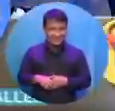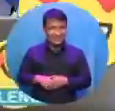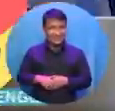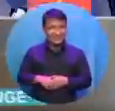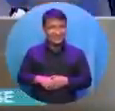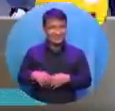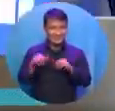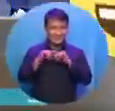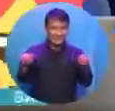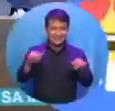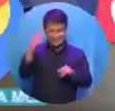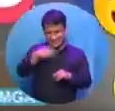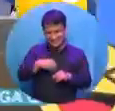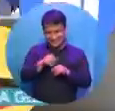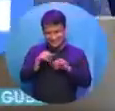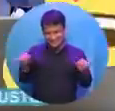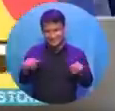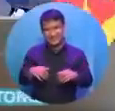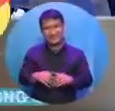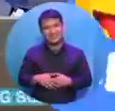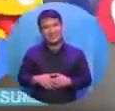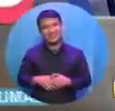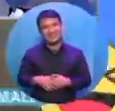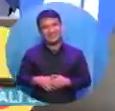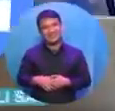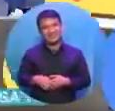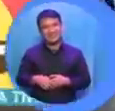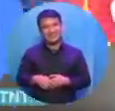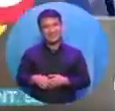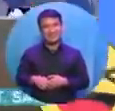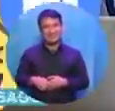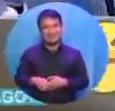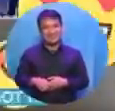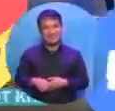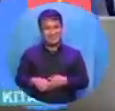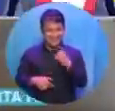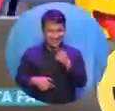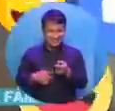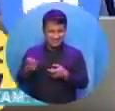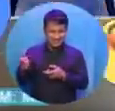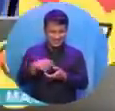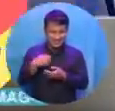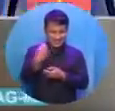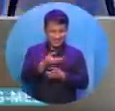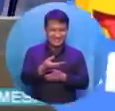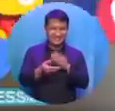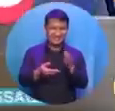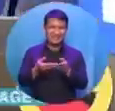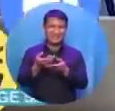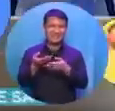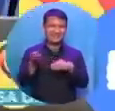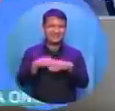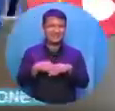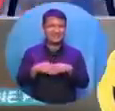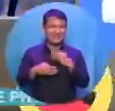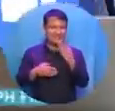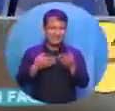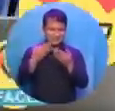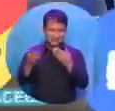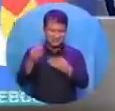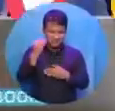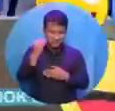pero... Pareho rin kayo maganda. Salamat, salamat. Mamaya meron kang cake bibigyan. Thank you. Okay, si Mark,